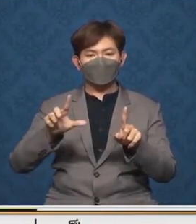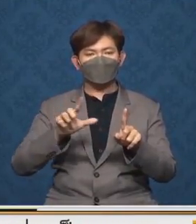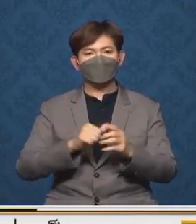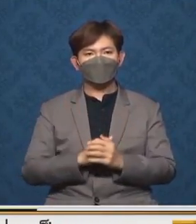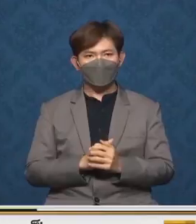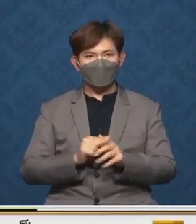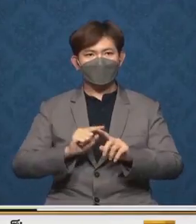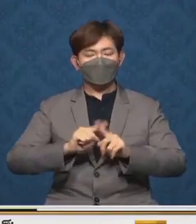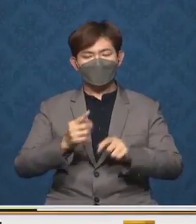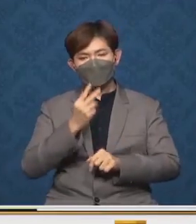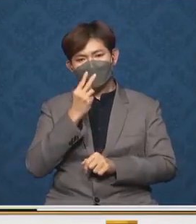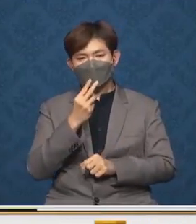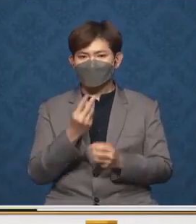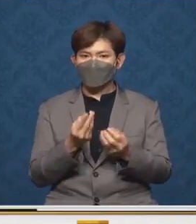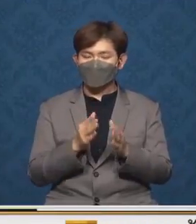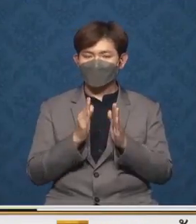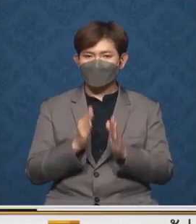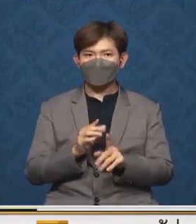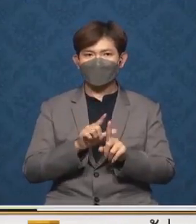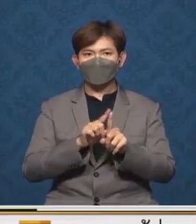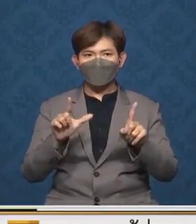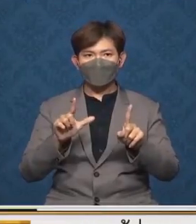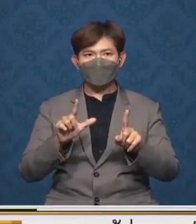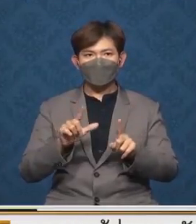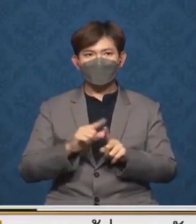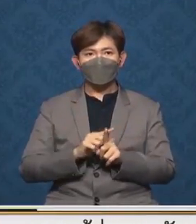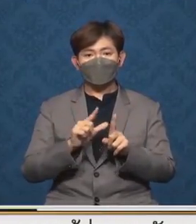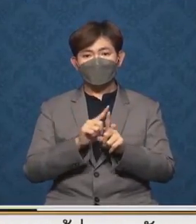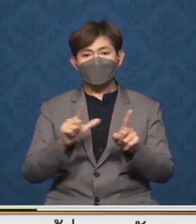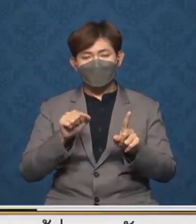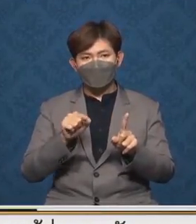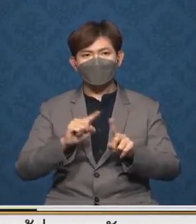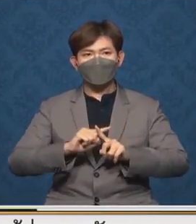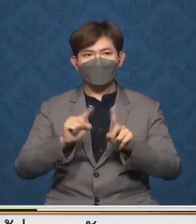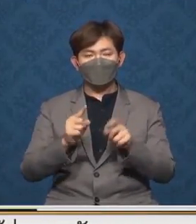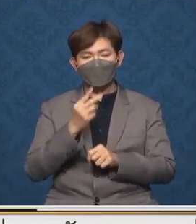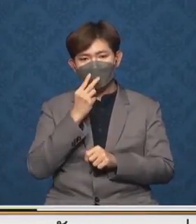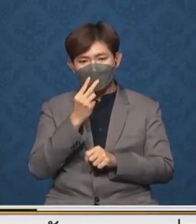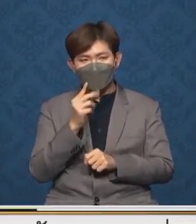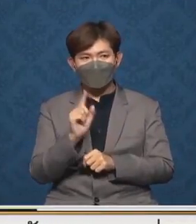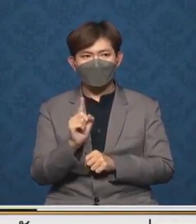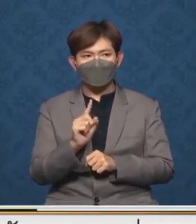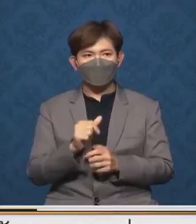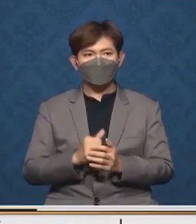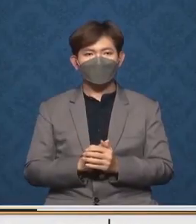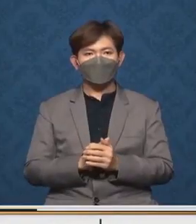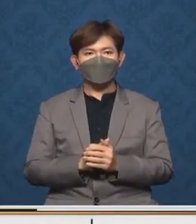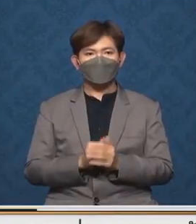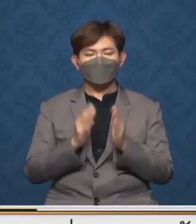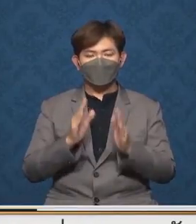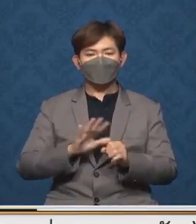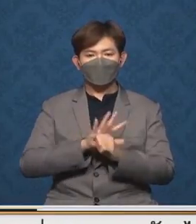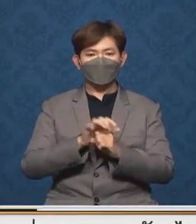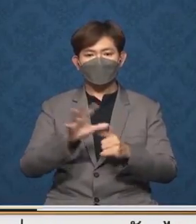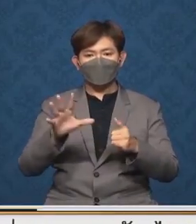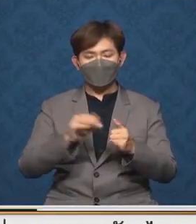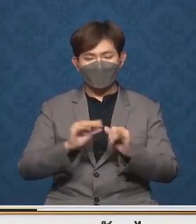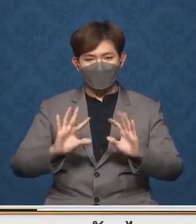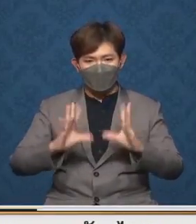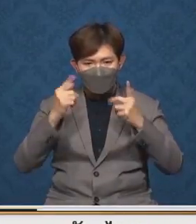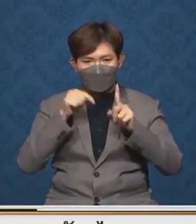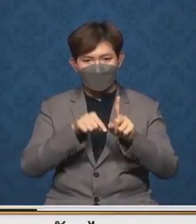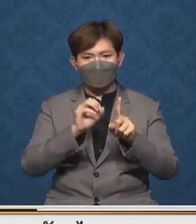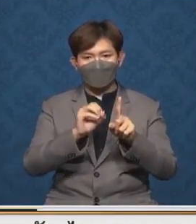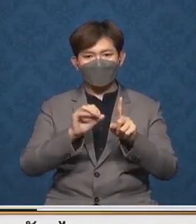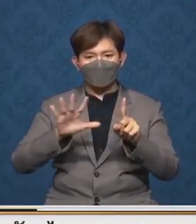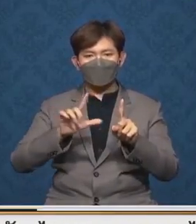ดูว่าโอ้โหตัวเลขเป็นล้านท่านก็รอตัวเลขล้านล้านของท่านเนี่ยแต่ท่านไม่เคยพูดให้ว่ามันหายป่วยไปแล้ว 1.05